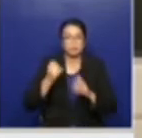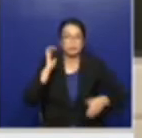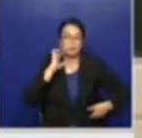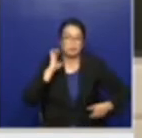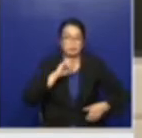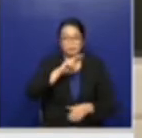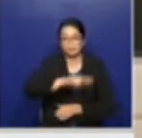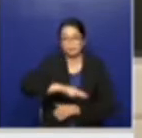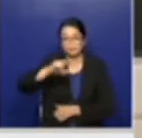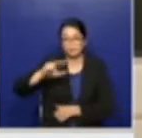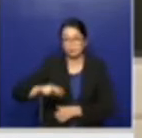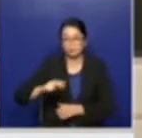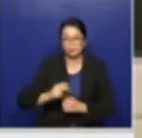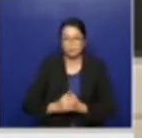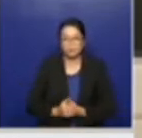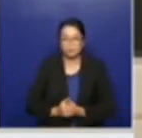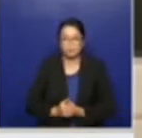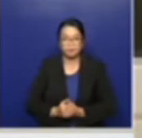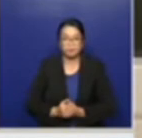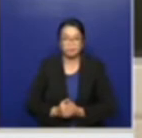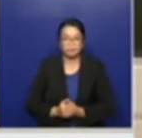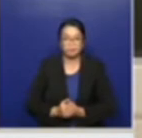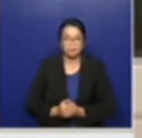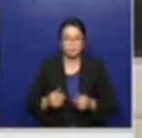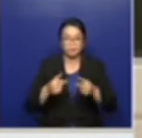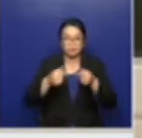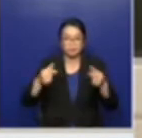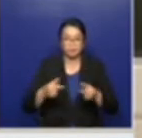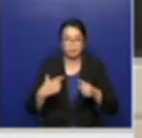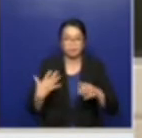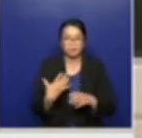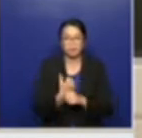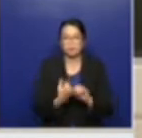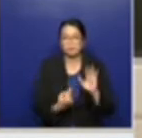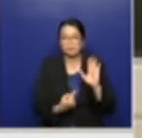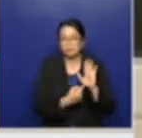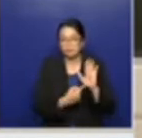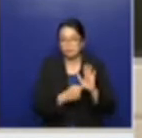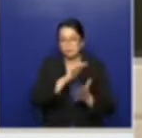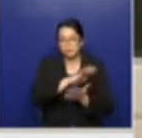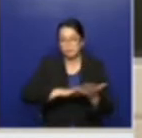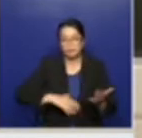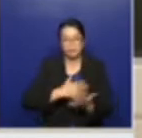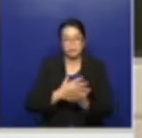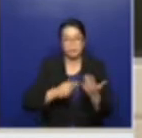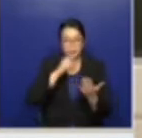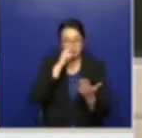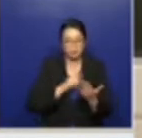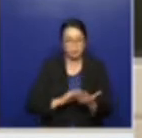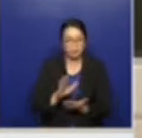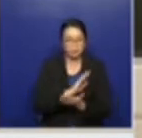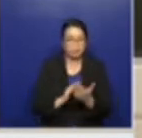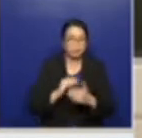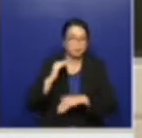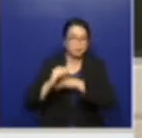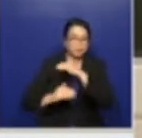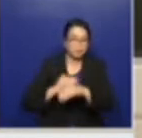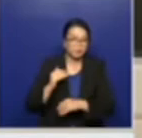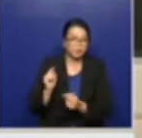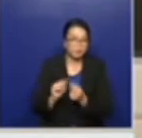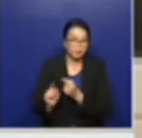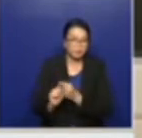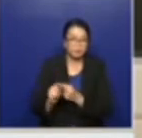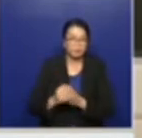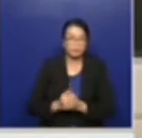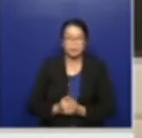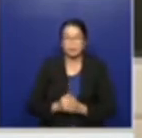ทยตามที่รายงานความคืบหน้าในการดำเนินงานแผนของการปฏิรูปประเทศนั้นโดย